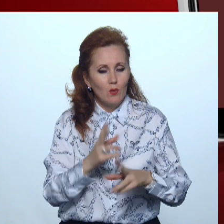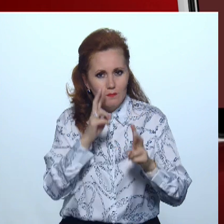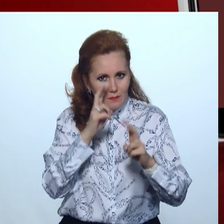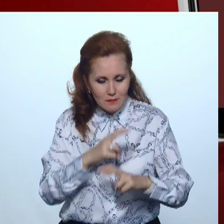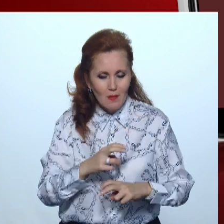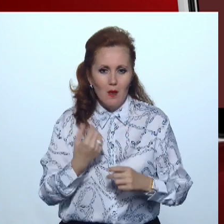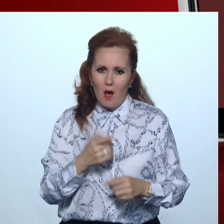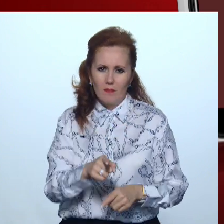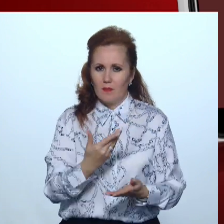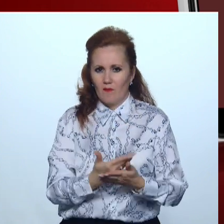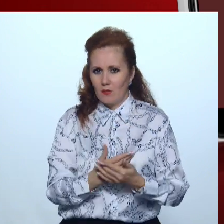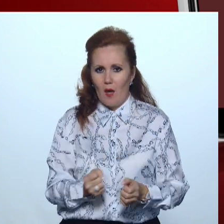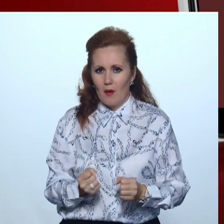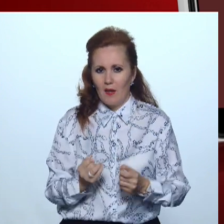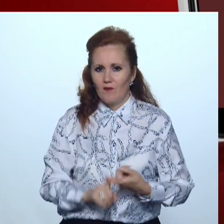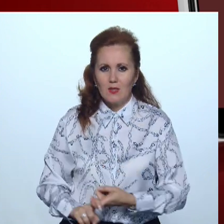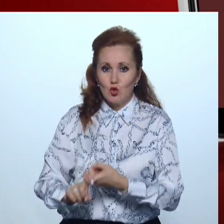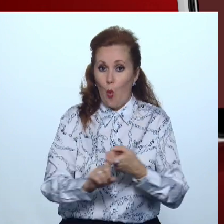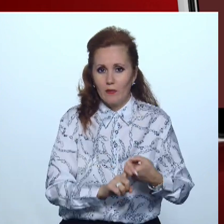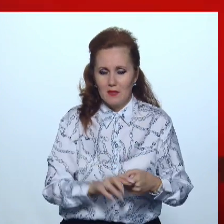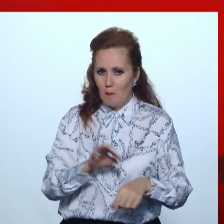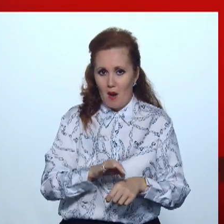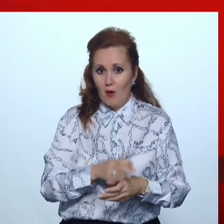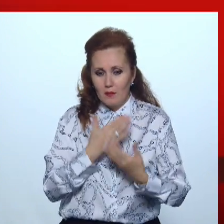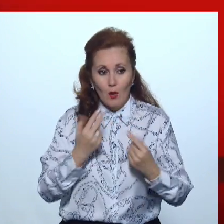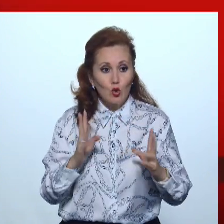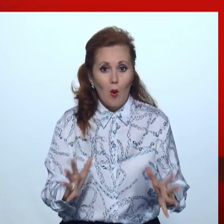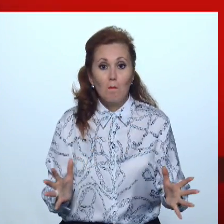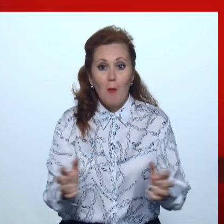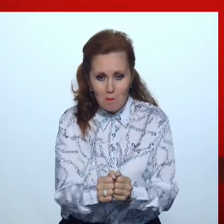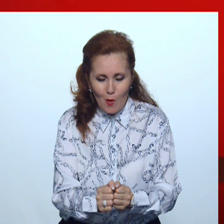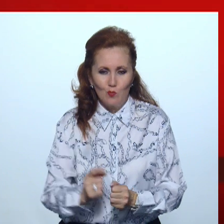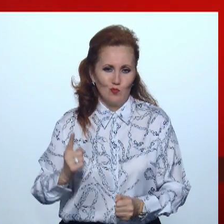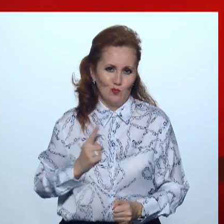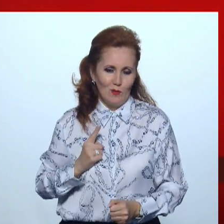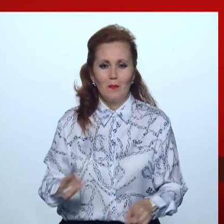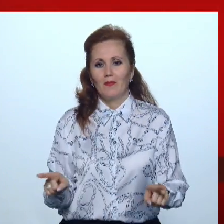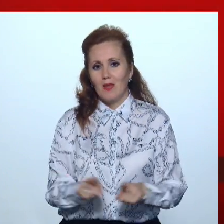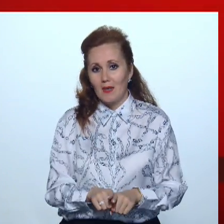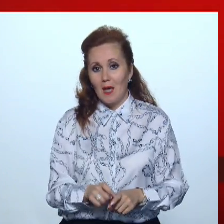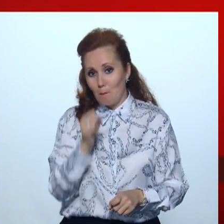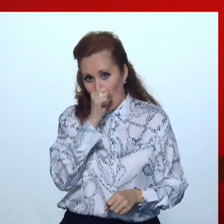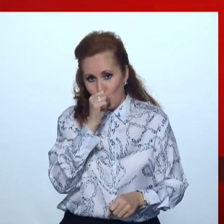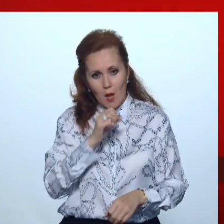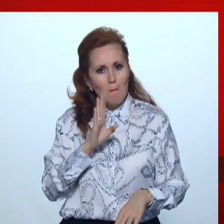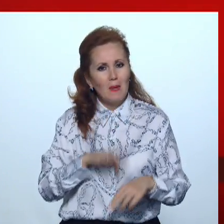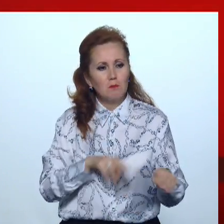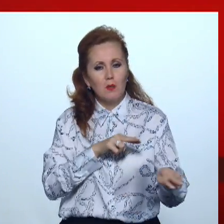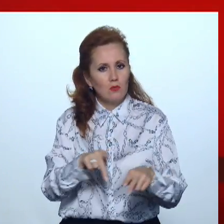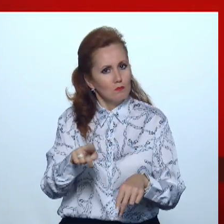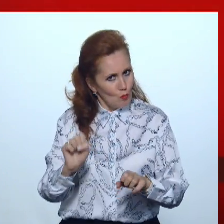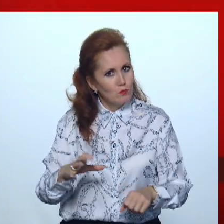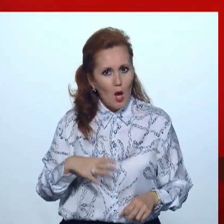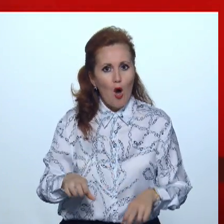поросенка и исключить инфекционные заболевания, как только поросенка поймают. Такие поросята-беспризорники опасны. Они могут